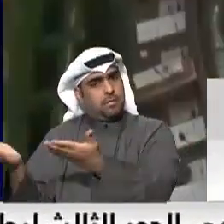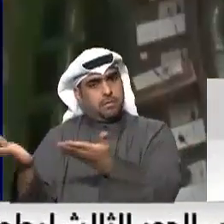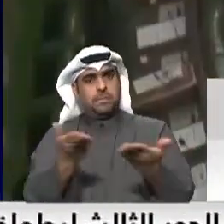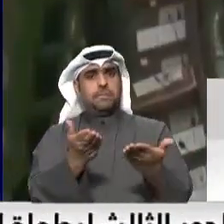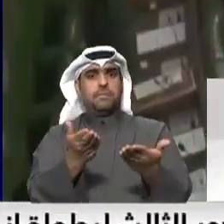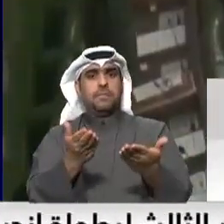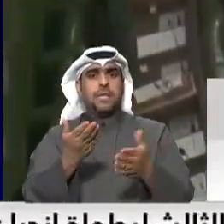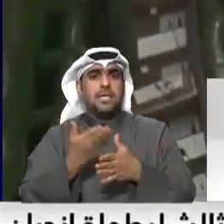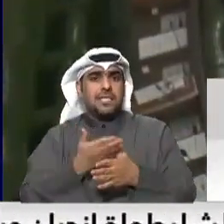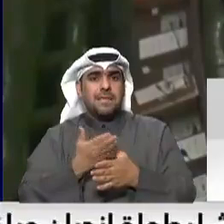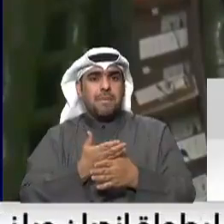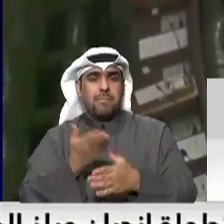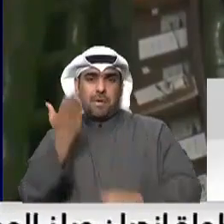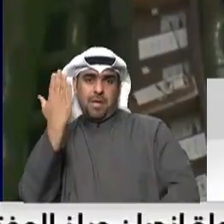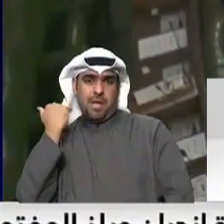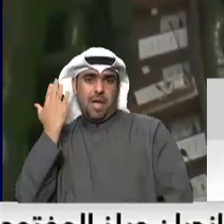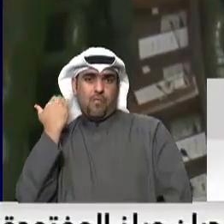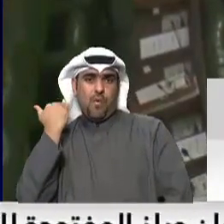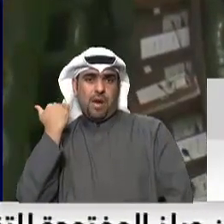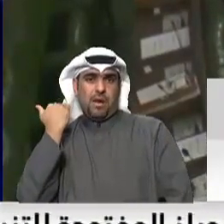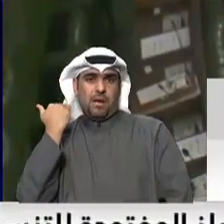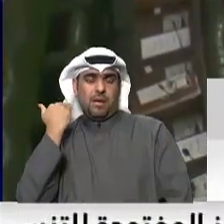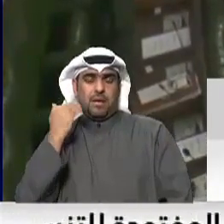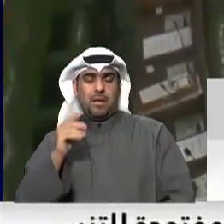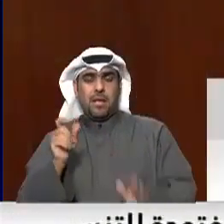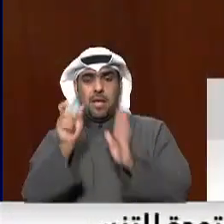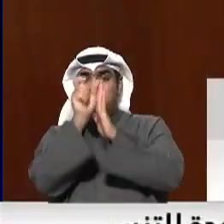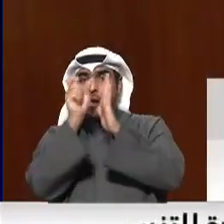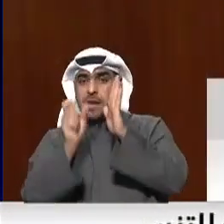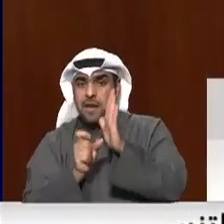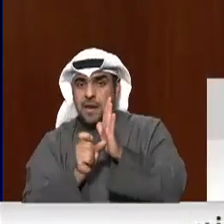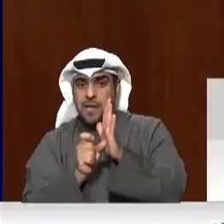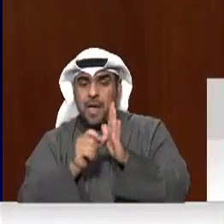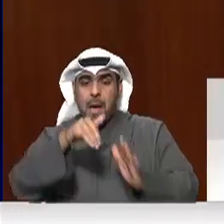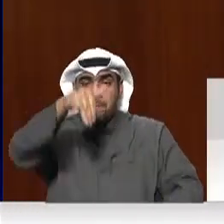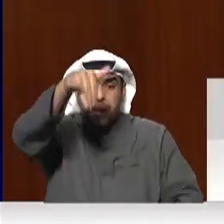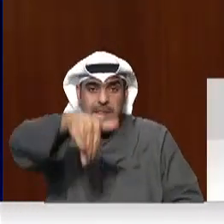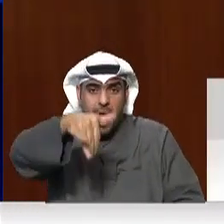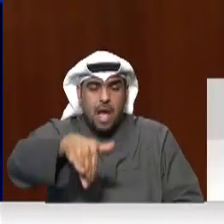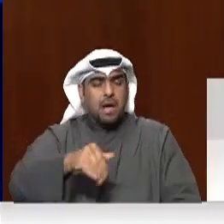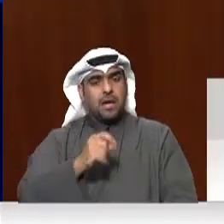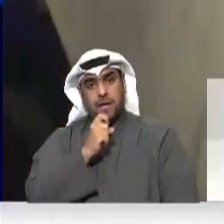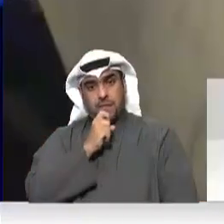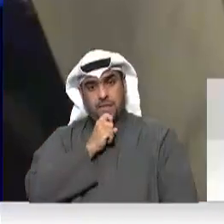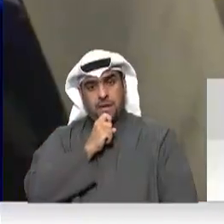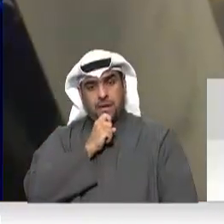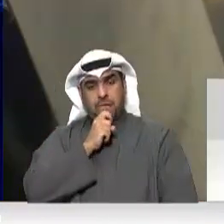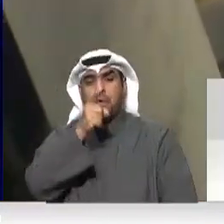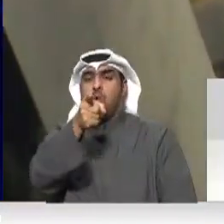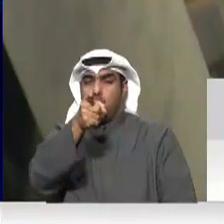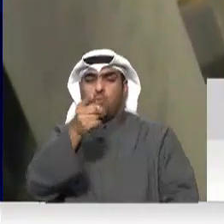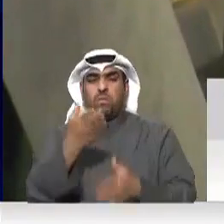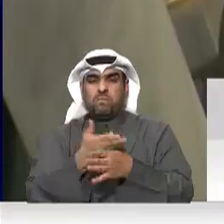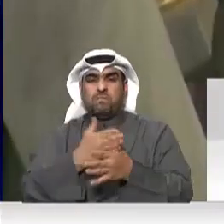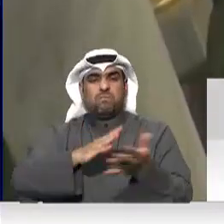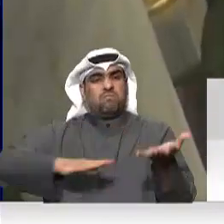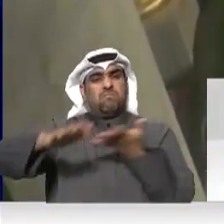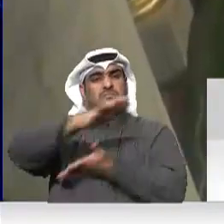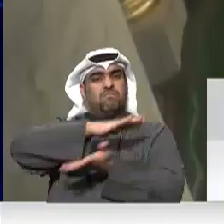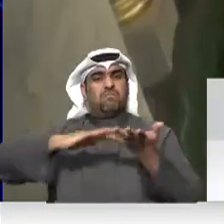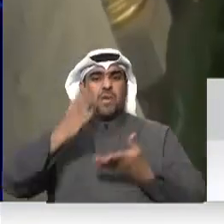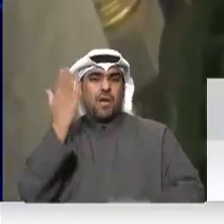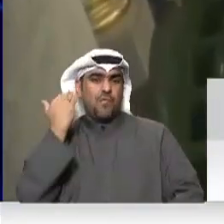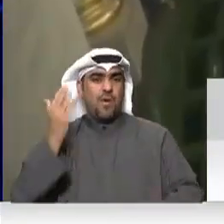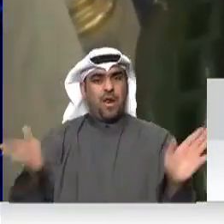التي قال عدد كبير من النواب إنها أساسية ولازمة لسير عمل البرلمان،